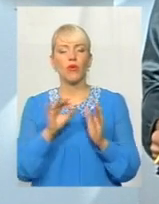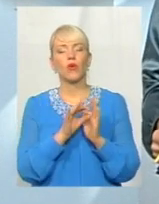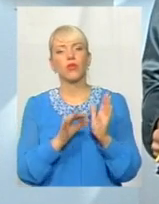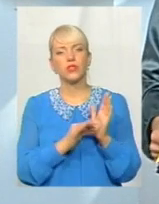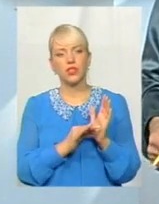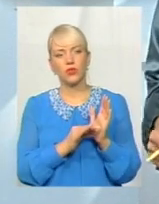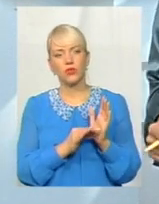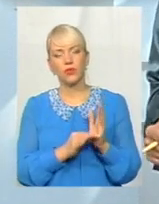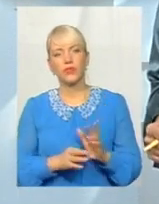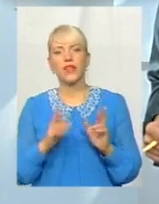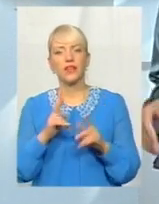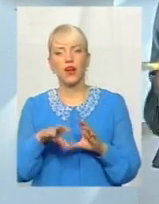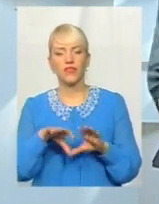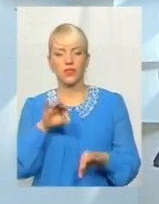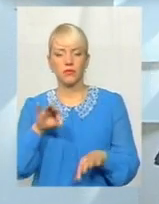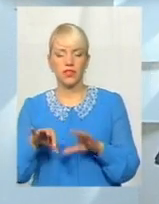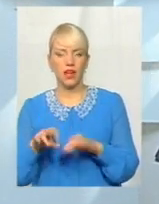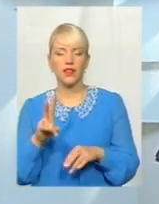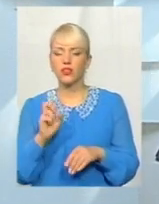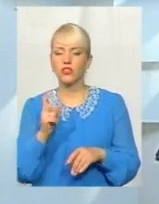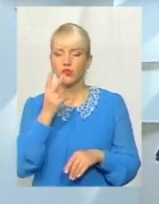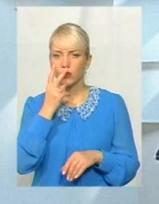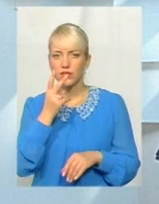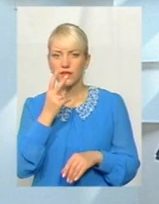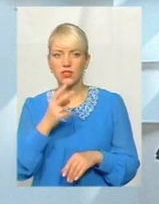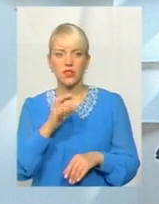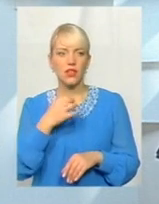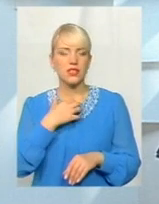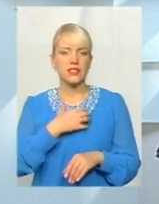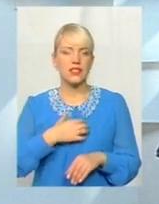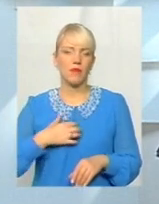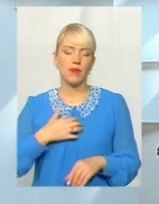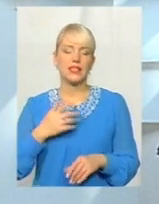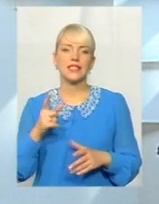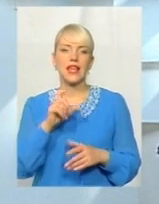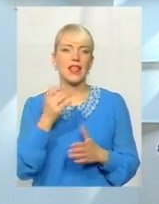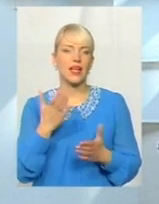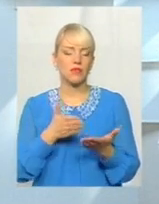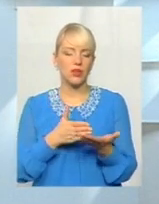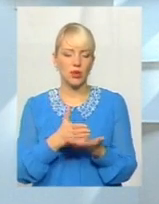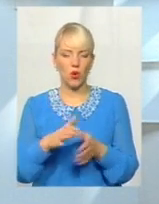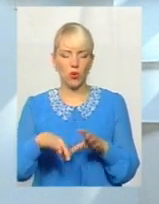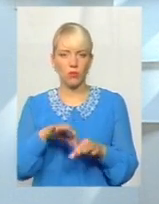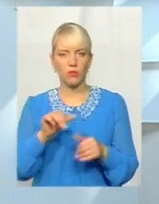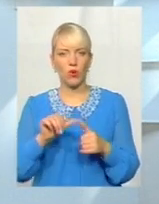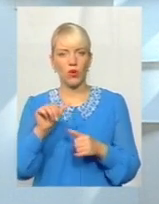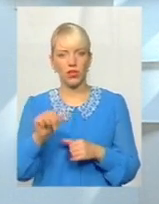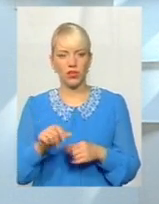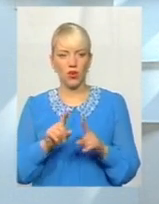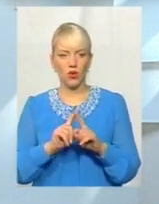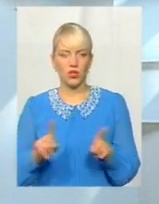Сергію, як відбирали, на що зважали насамперед, на які, за якими критеріями обирали, окрім